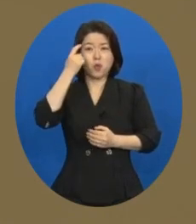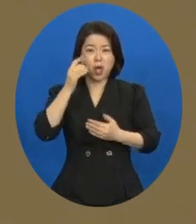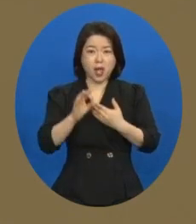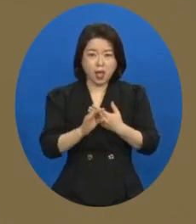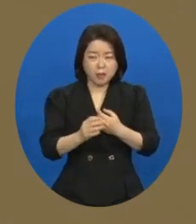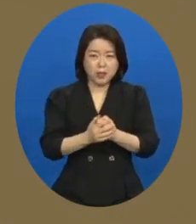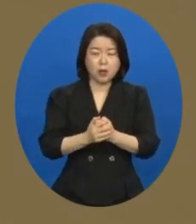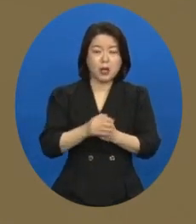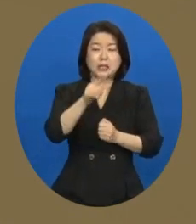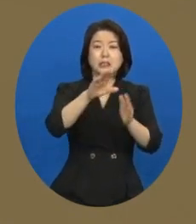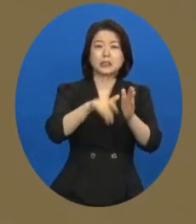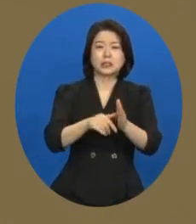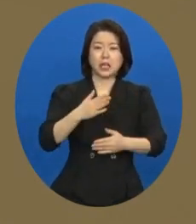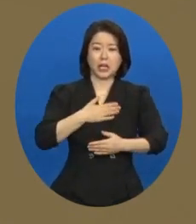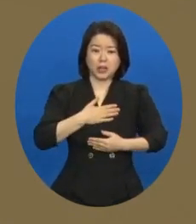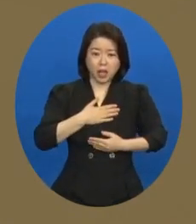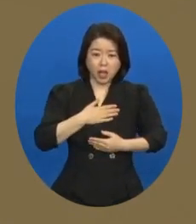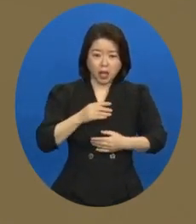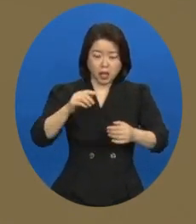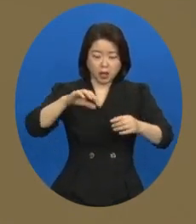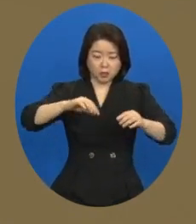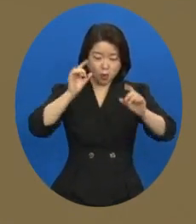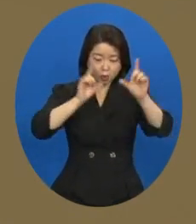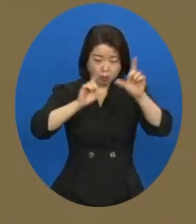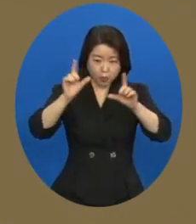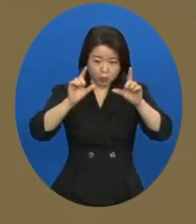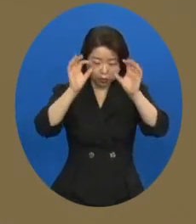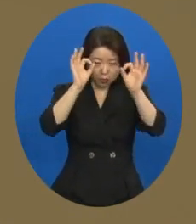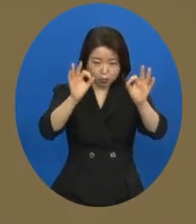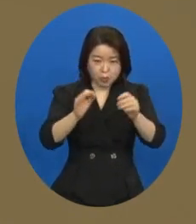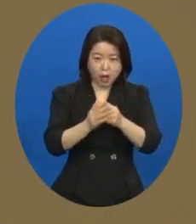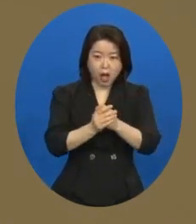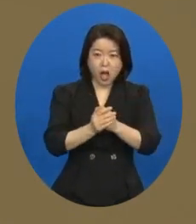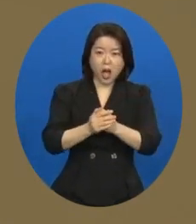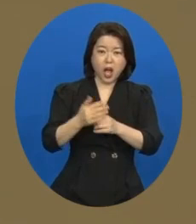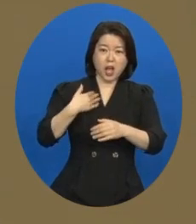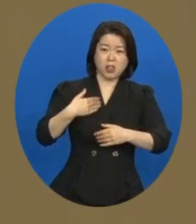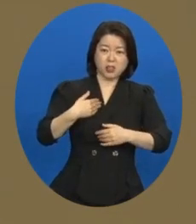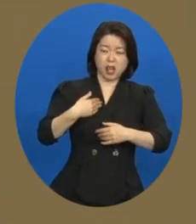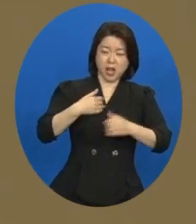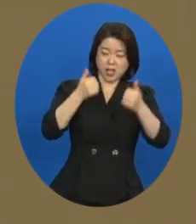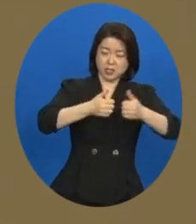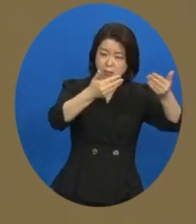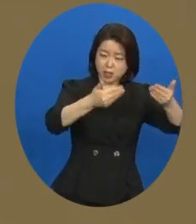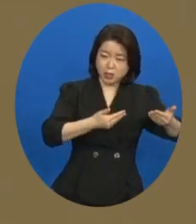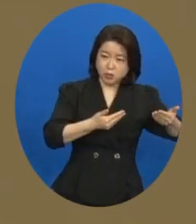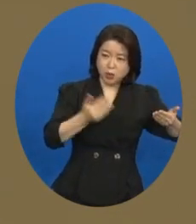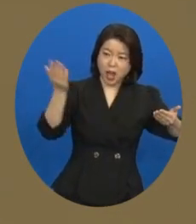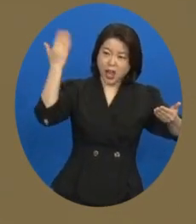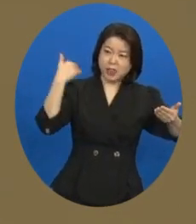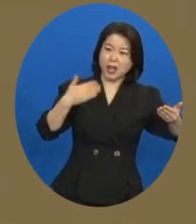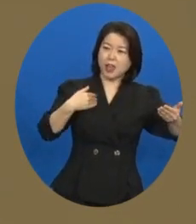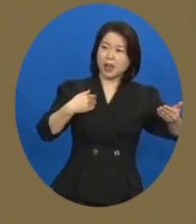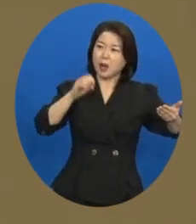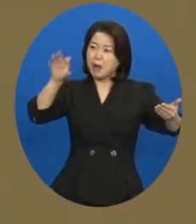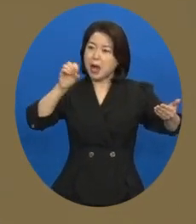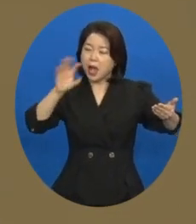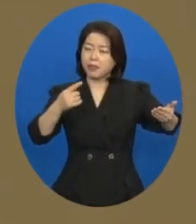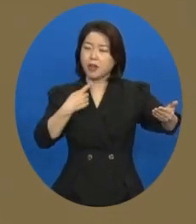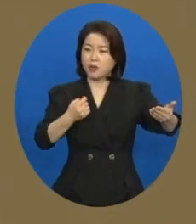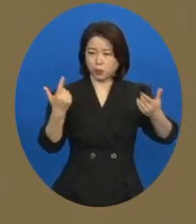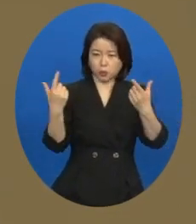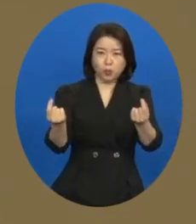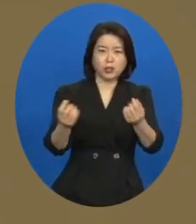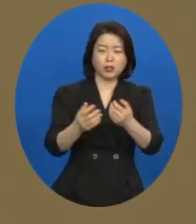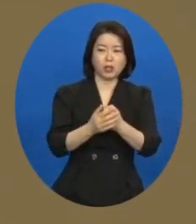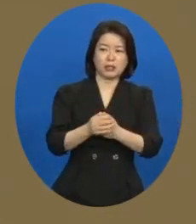왜냐하면 그때 나를 심판하는 말이 다 그동안에 내가 다른 사람에게 했던 말이라는 것. 저